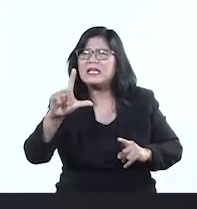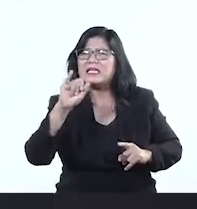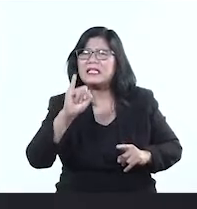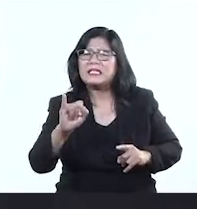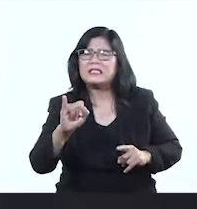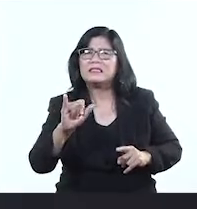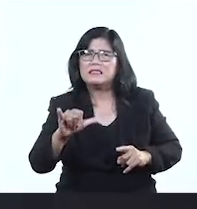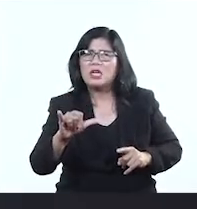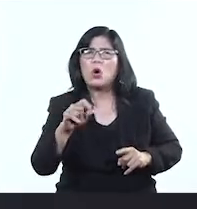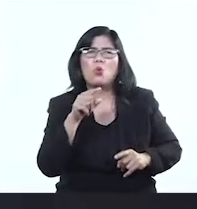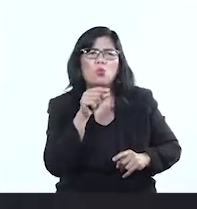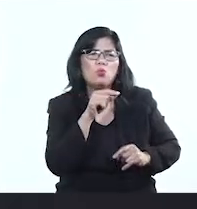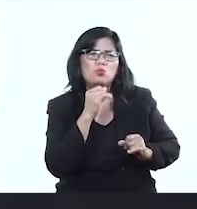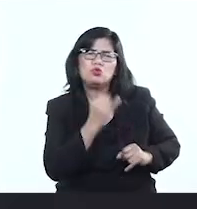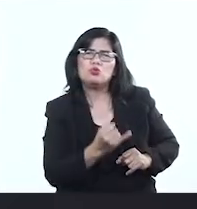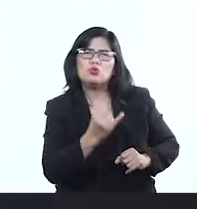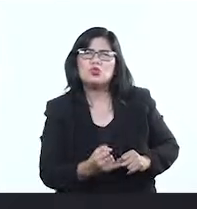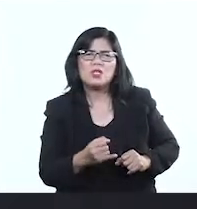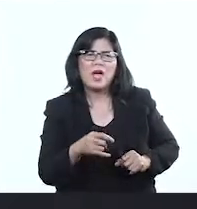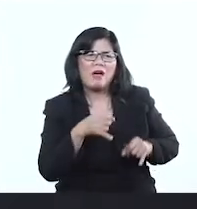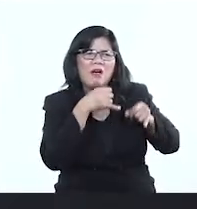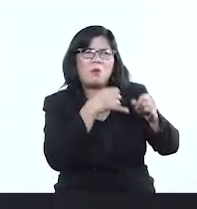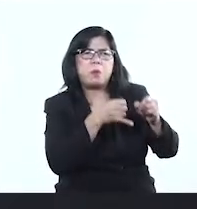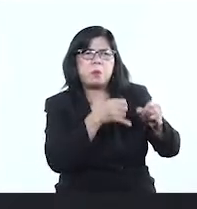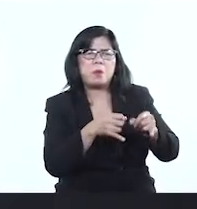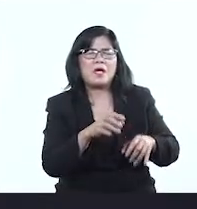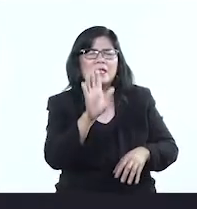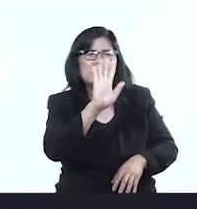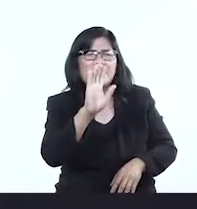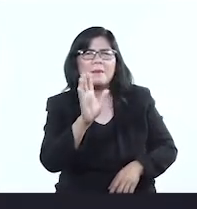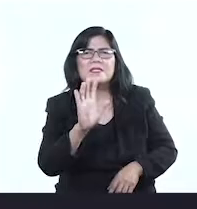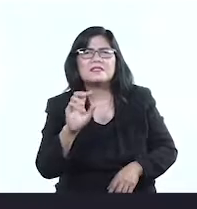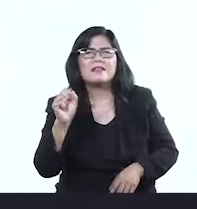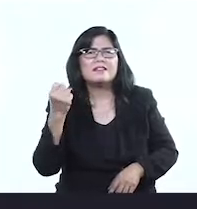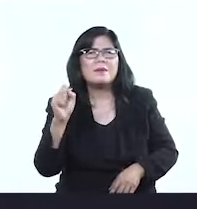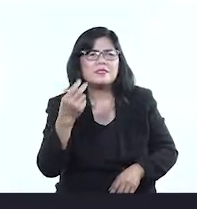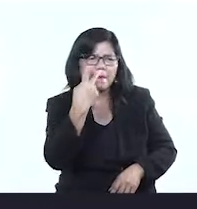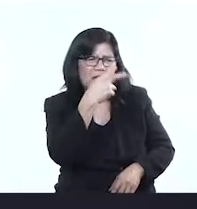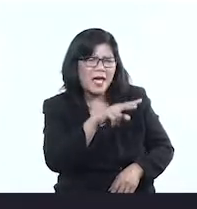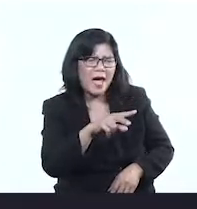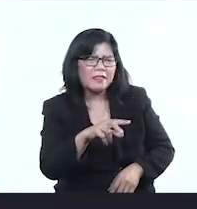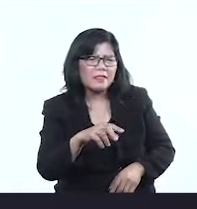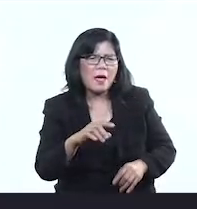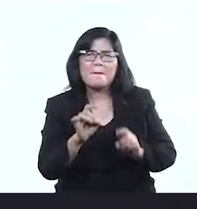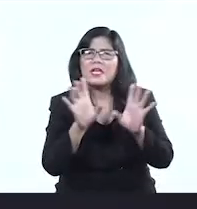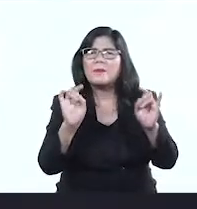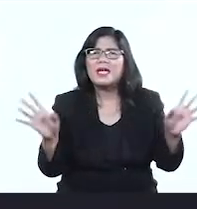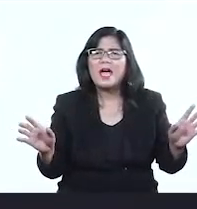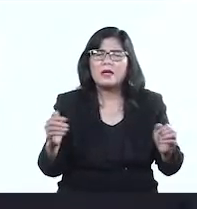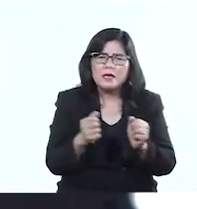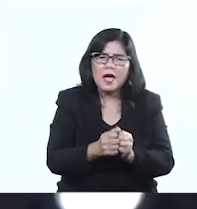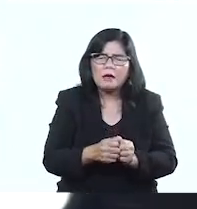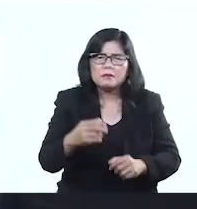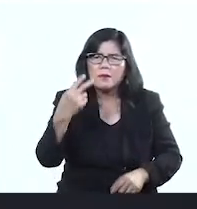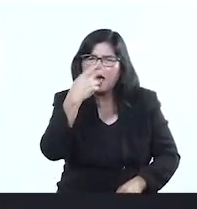tidak bisa melihat bagaimana Apa perbedaan harus diselesaikan dengan kedewasaan Tropika sebelum tuhan Sekedar memberi